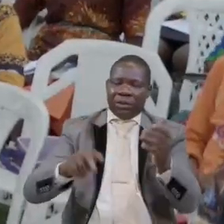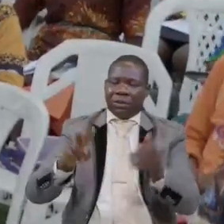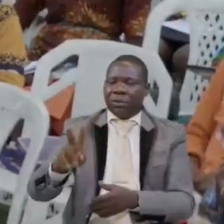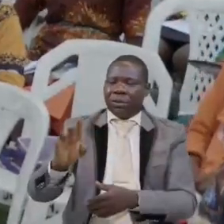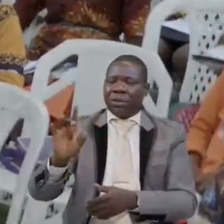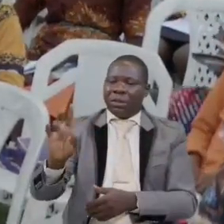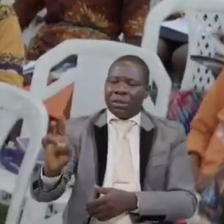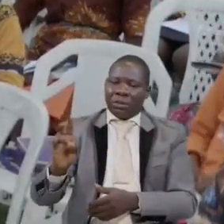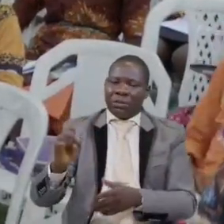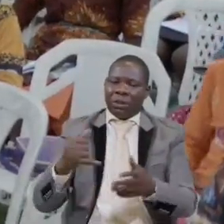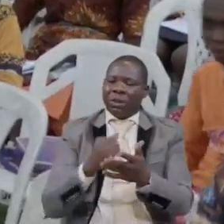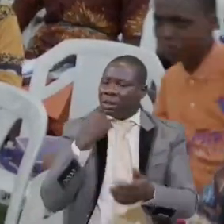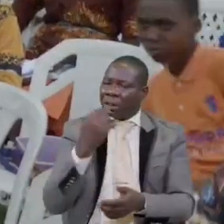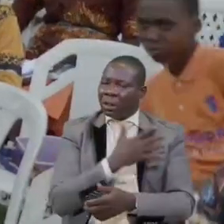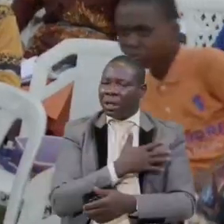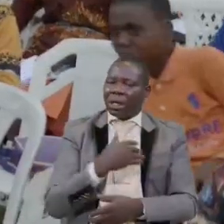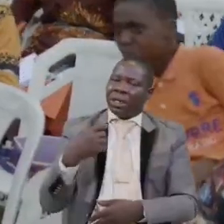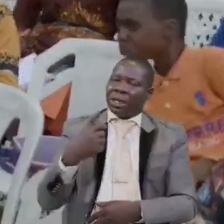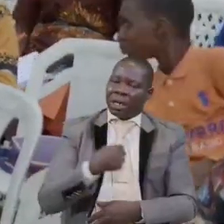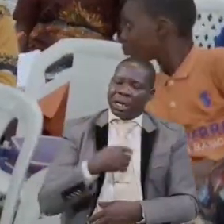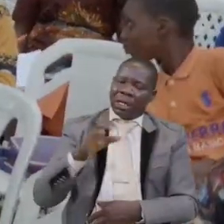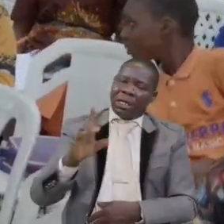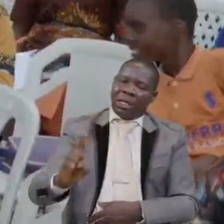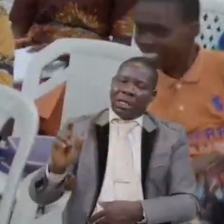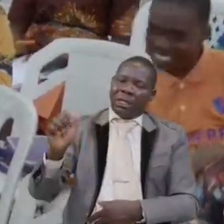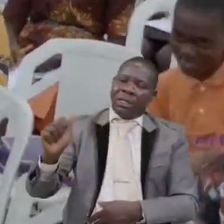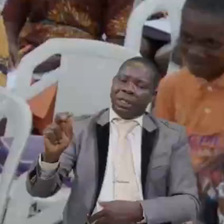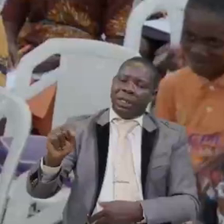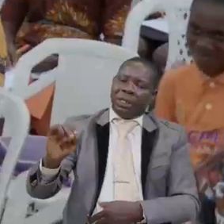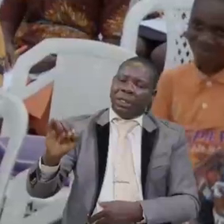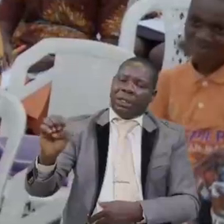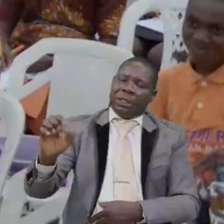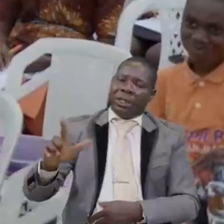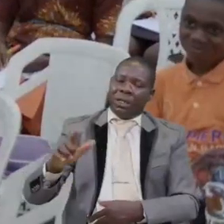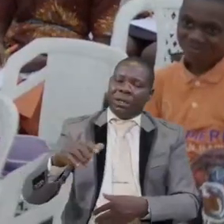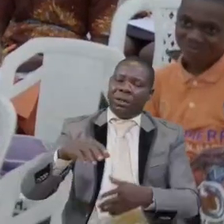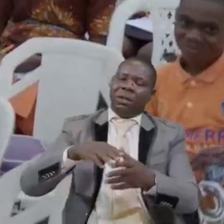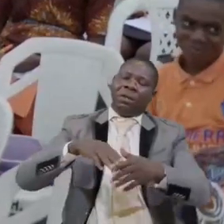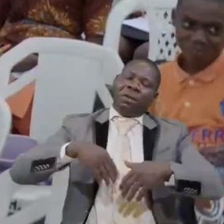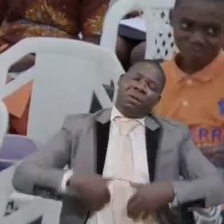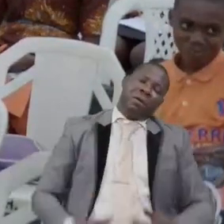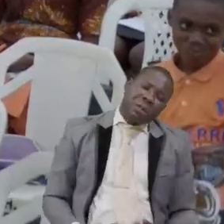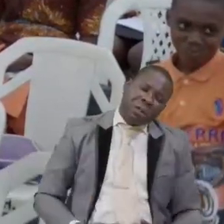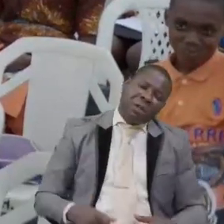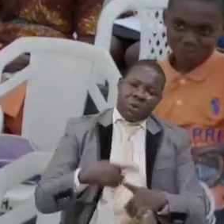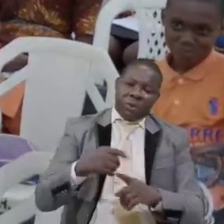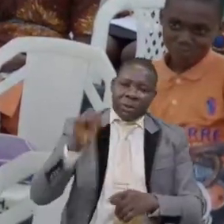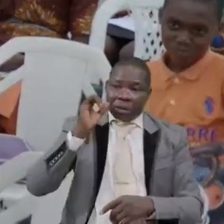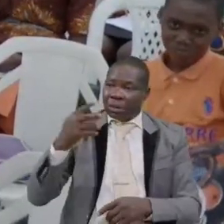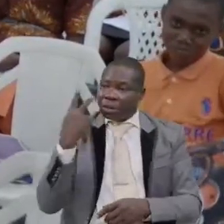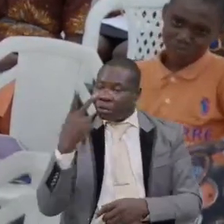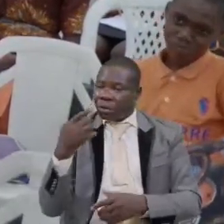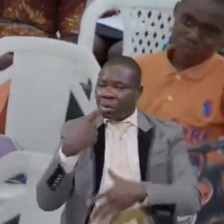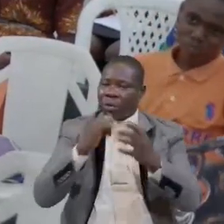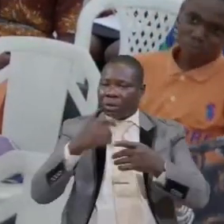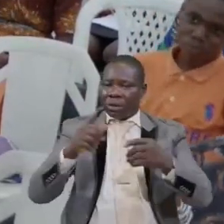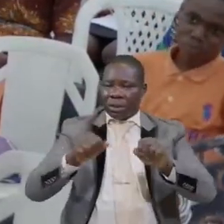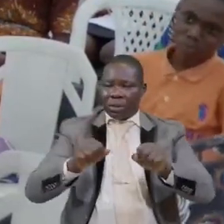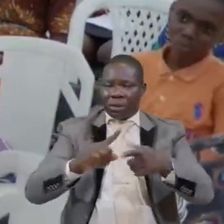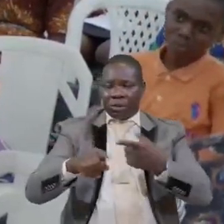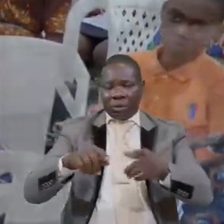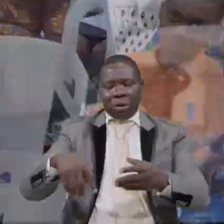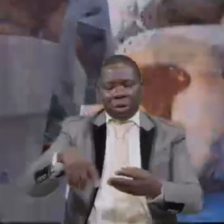27 dit, et moi Daniel, je fus plusieurs jours languissant et malade. Il